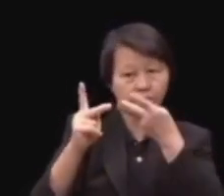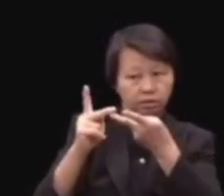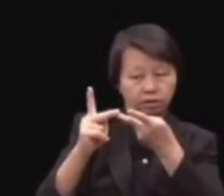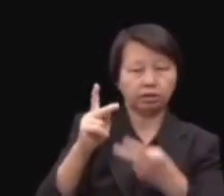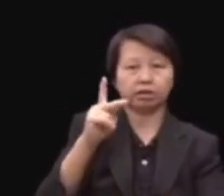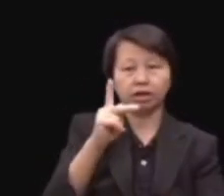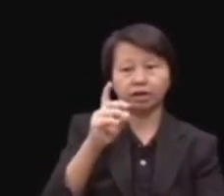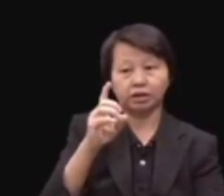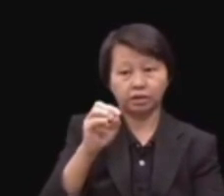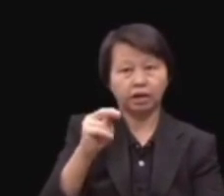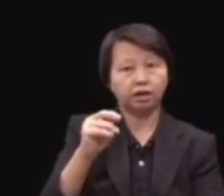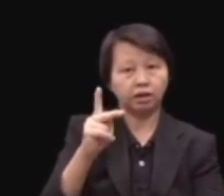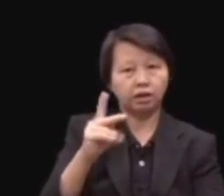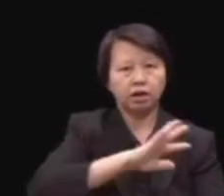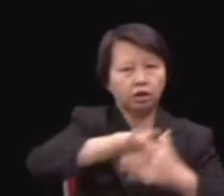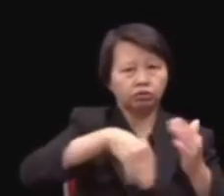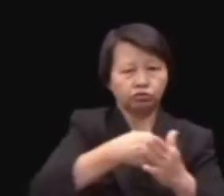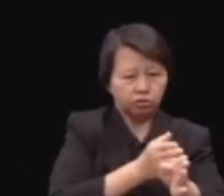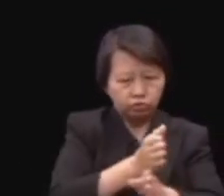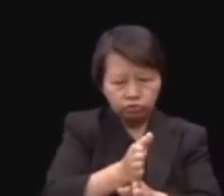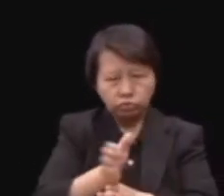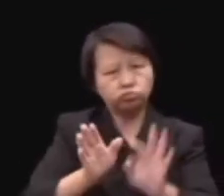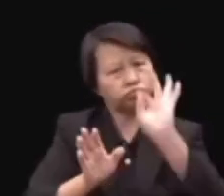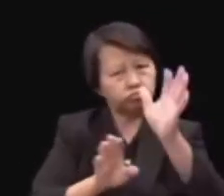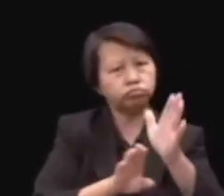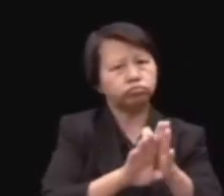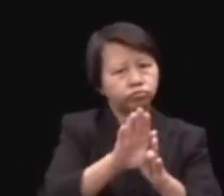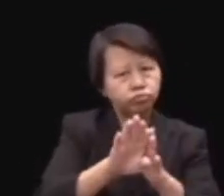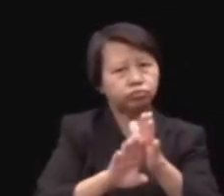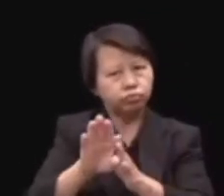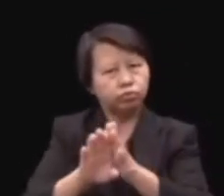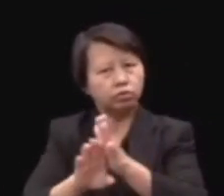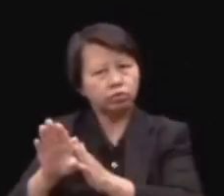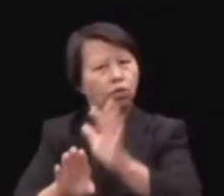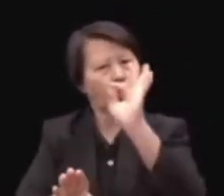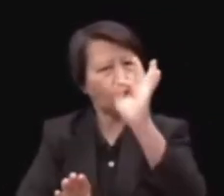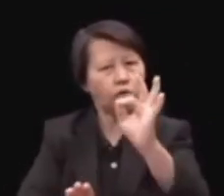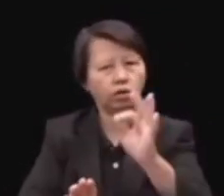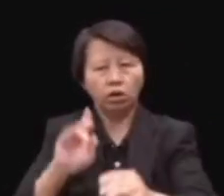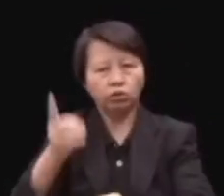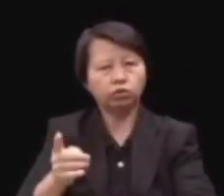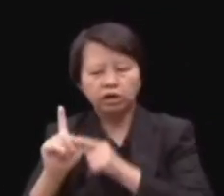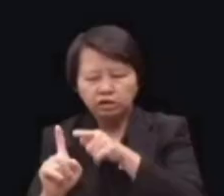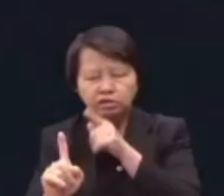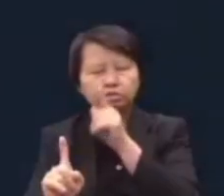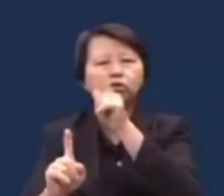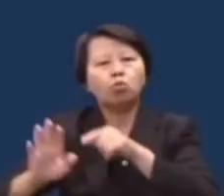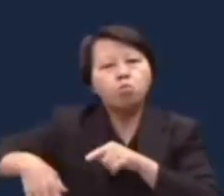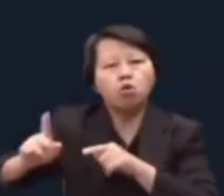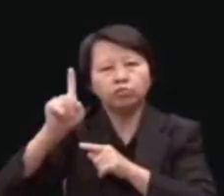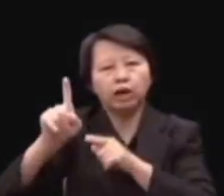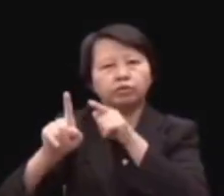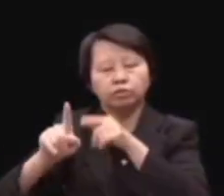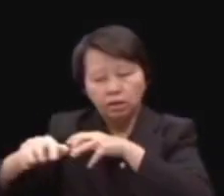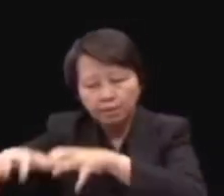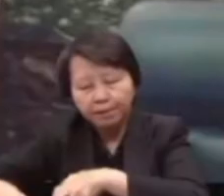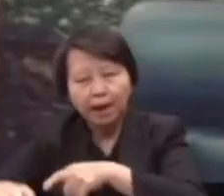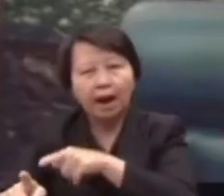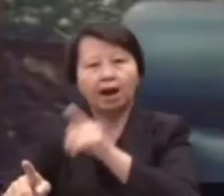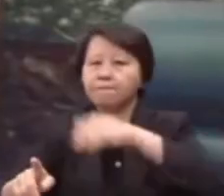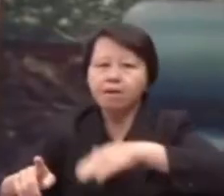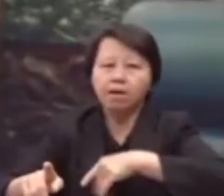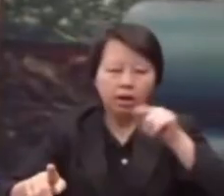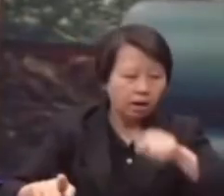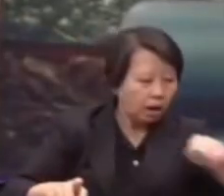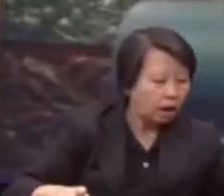dipertua, semua sektor telah pulih kecuali satu saja, iaitu pertanian. Jadi kalau Pak Goh